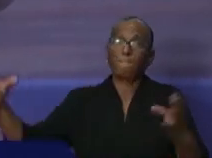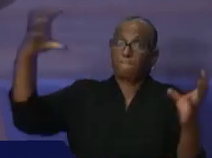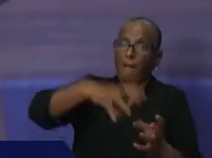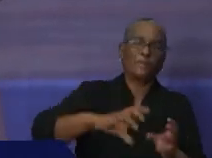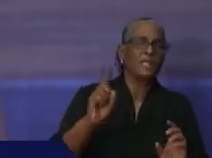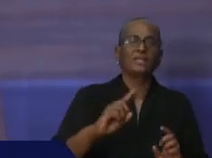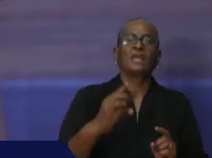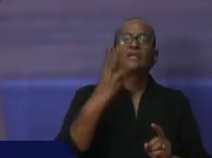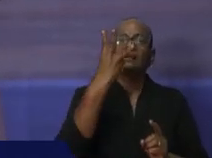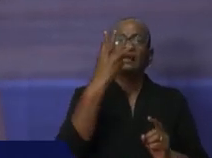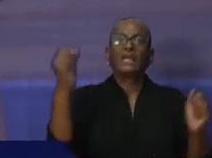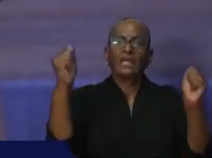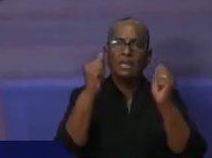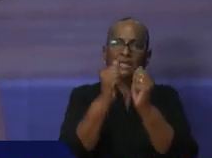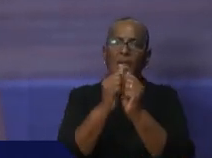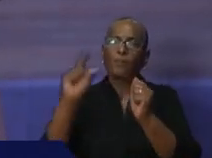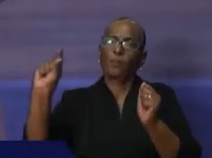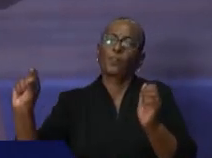3 jaren.